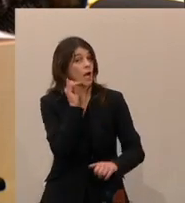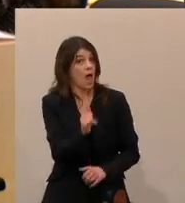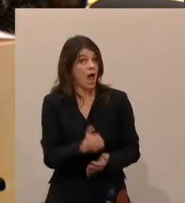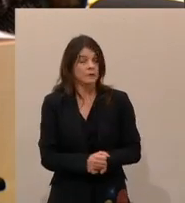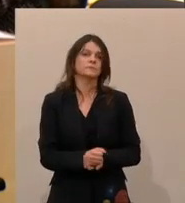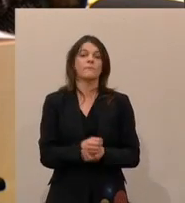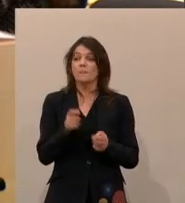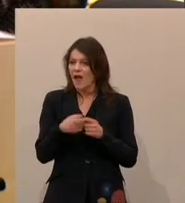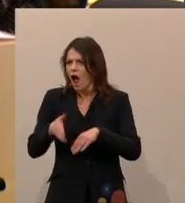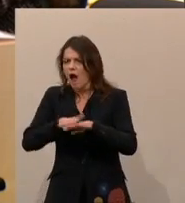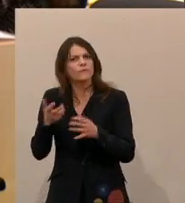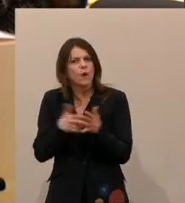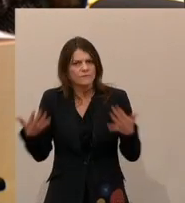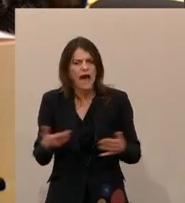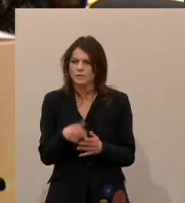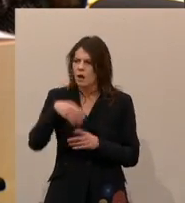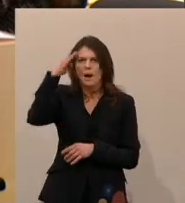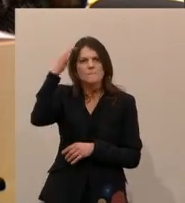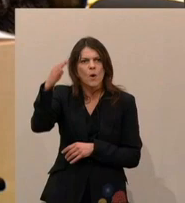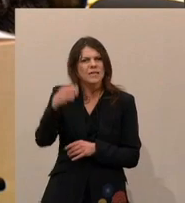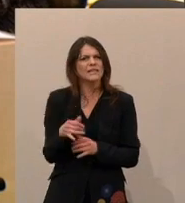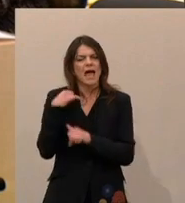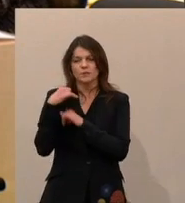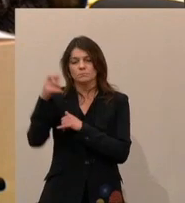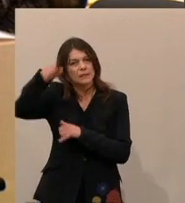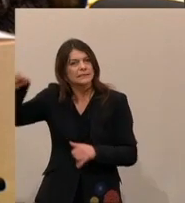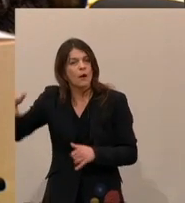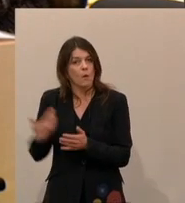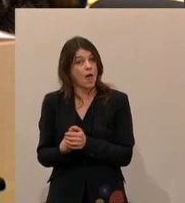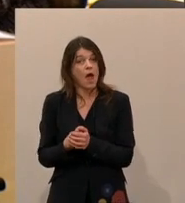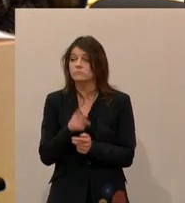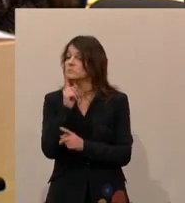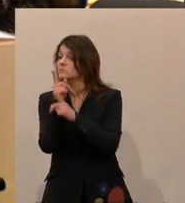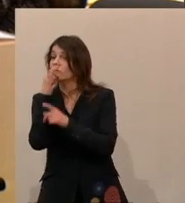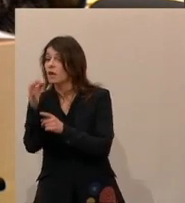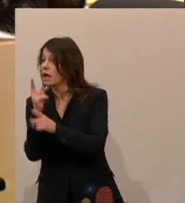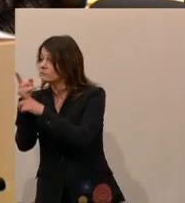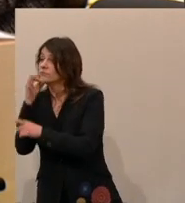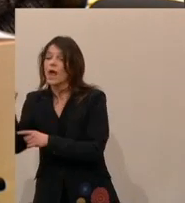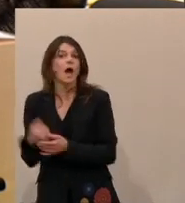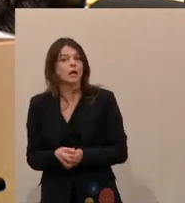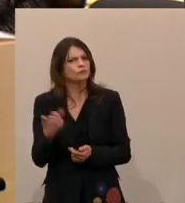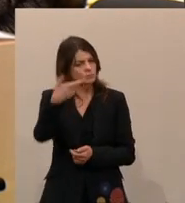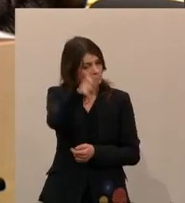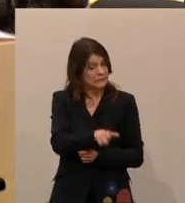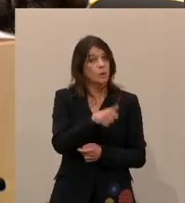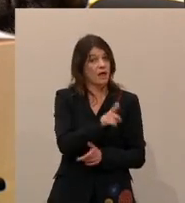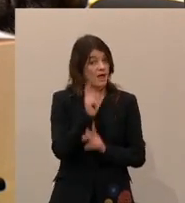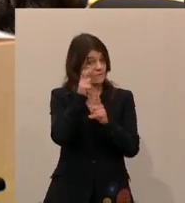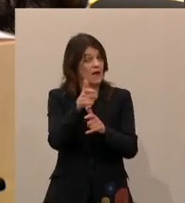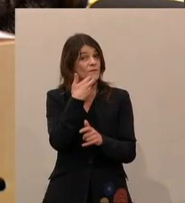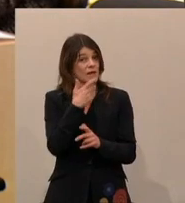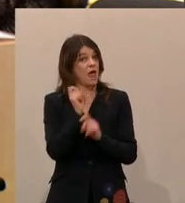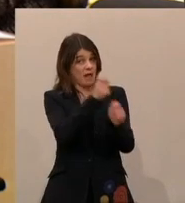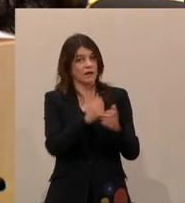Und darüber hinaus werden auch noch die Polizeiinspektionen dort befragt, wo die Person, die eine Waffe